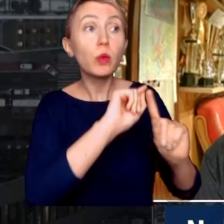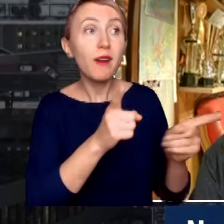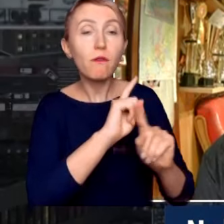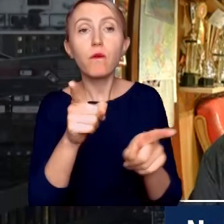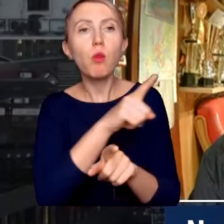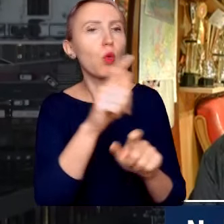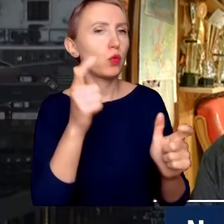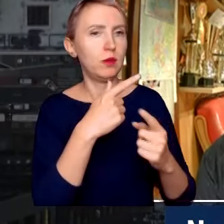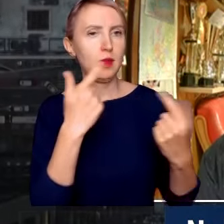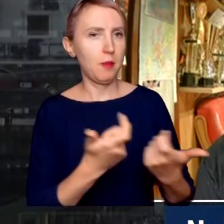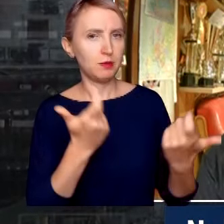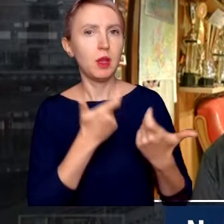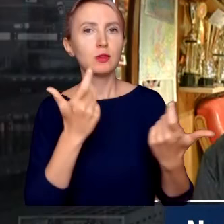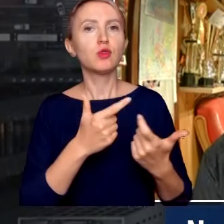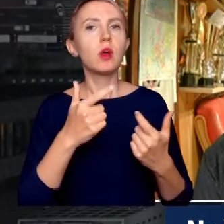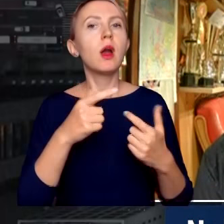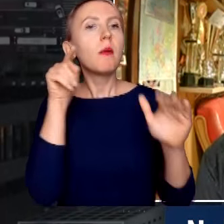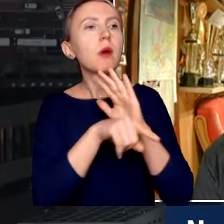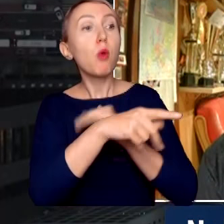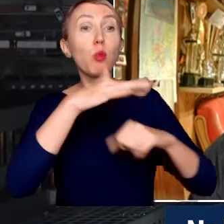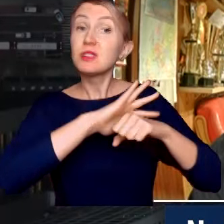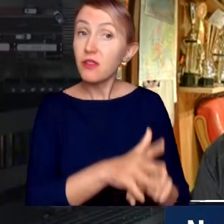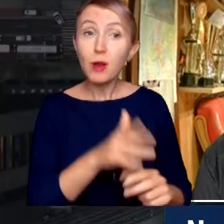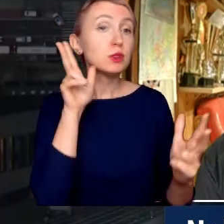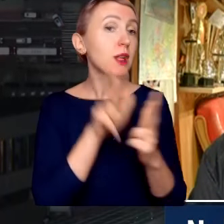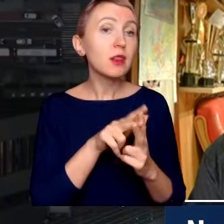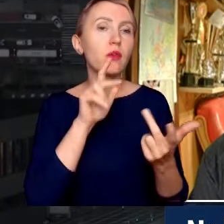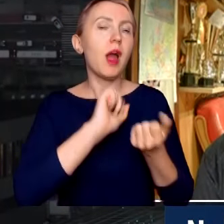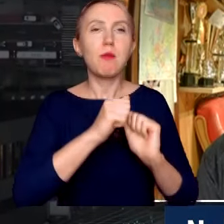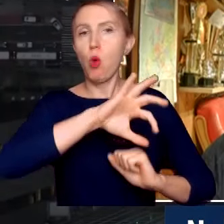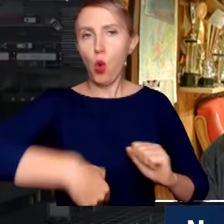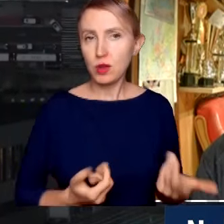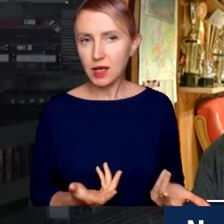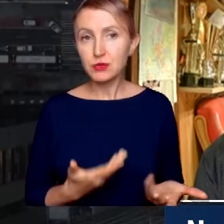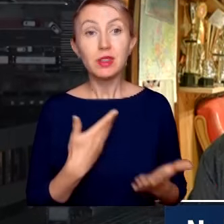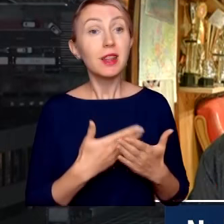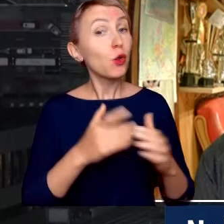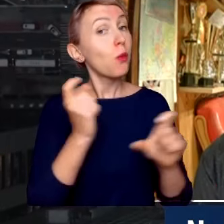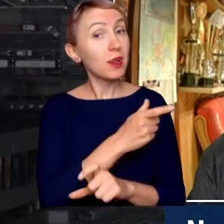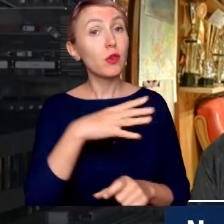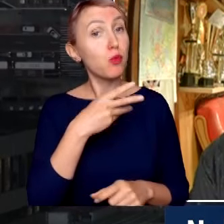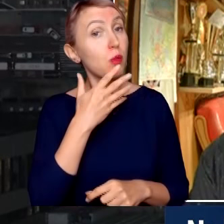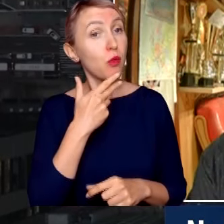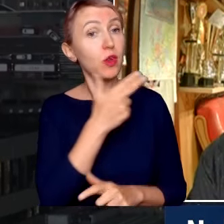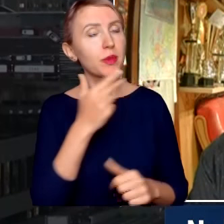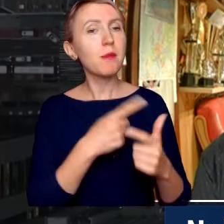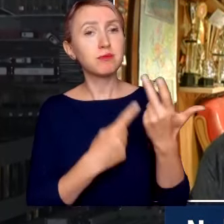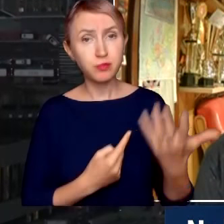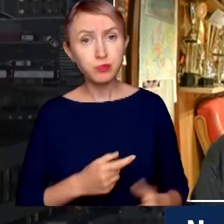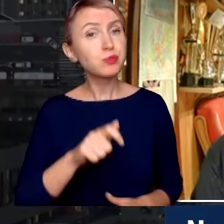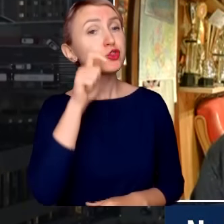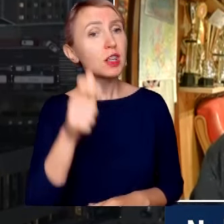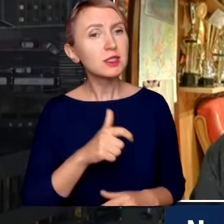tam znajdują się obcokrajowcy, którzy mogą je zgwałcić, zaatakować albo okraść. Dlatego w krajach, w które wymieniłem, przestępczość na